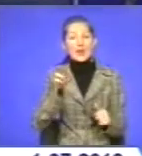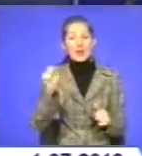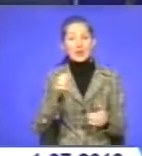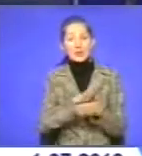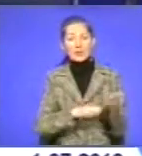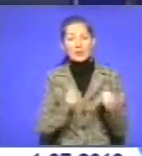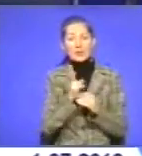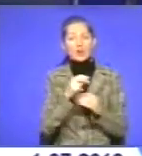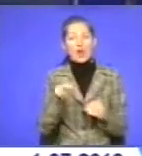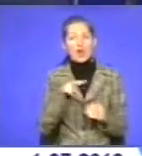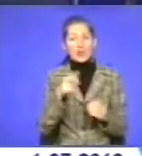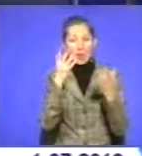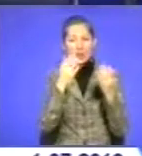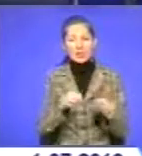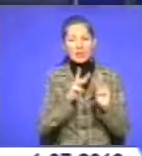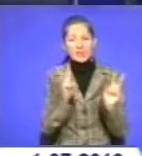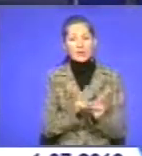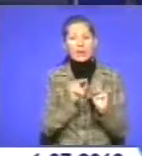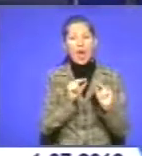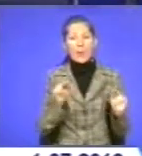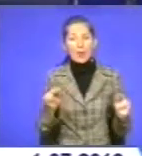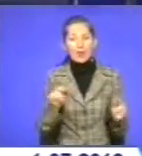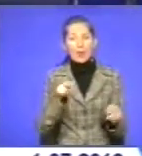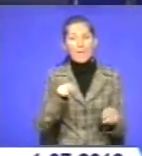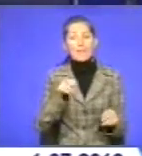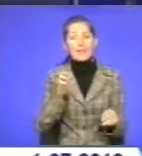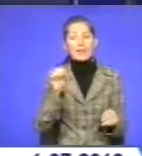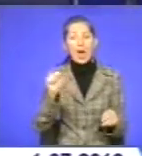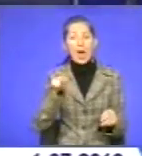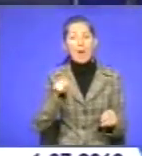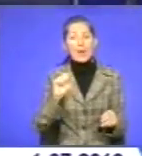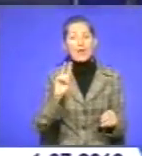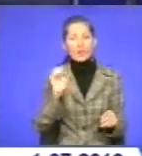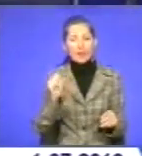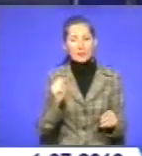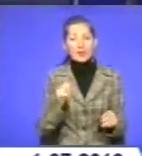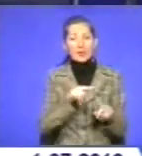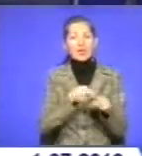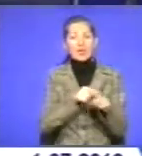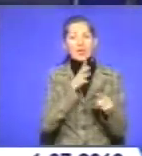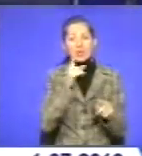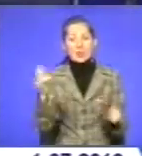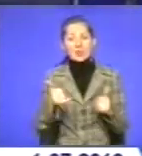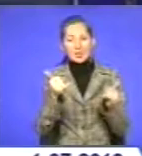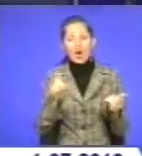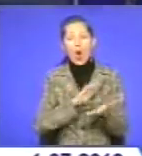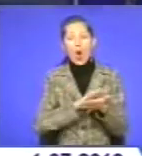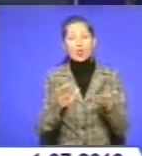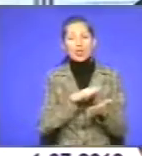– Дня святих апостолів Петра і Павла. Представники духовенства наголошують – це час для очищення душі кожного